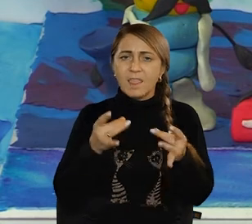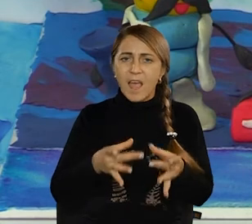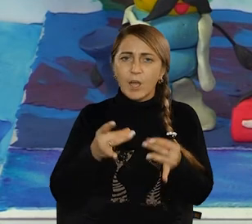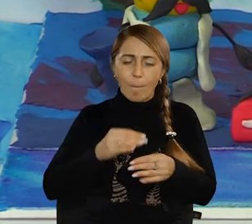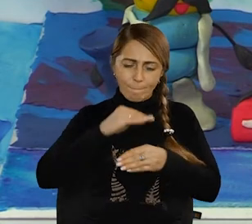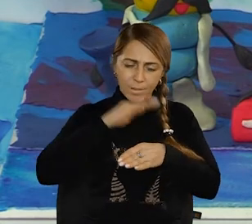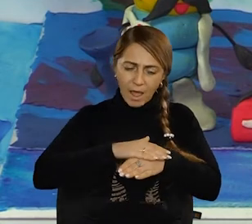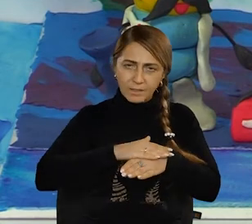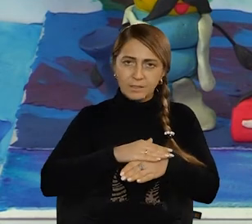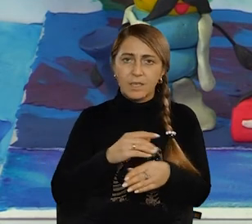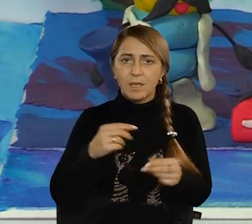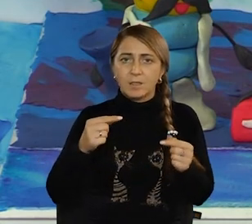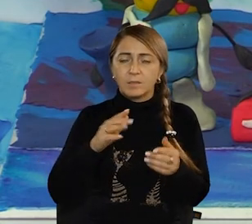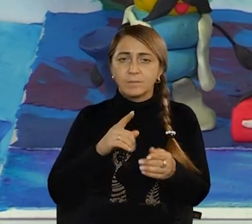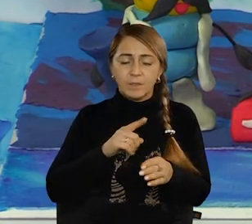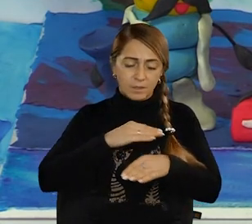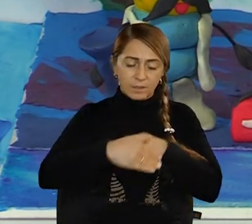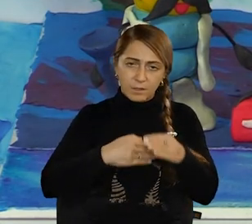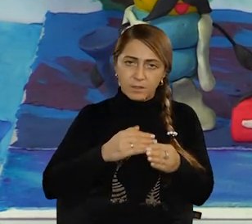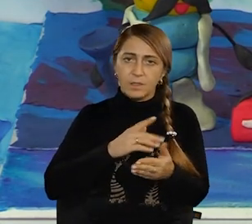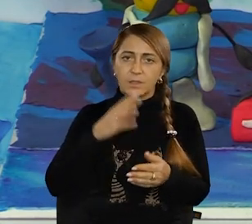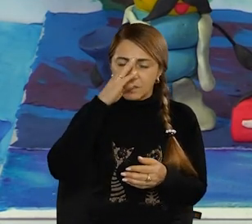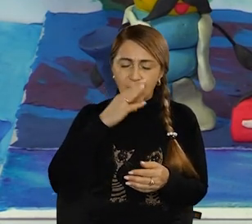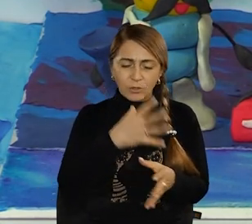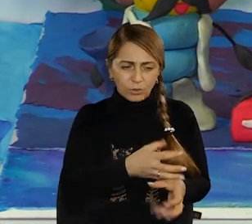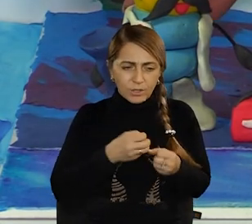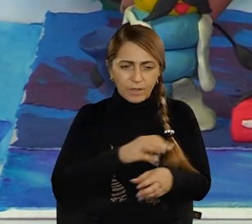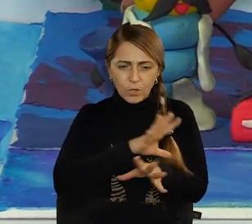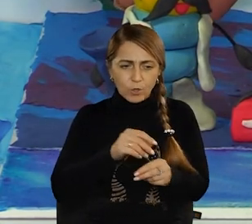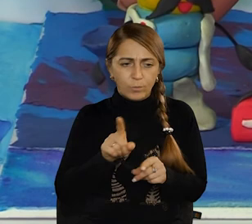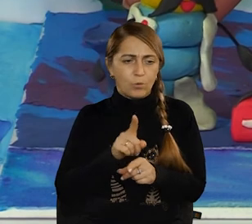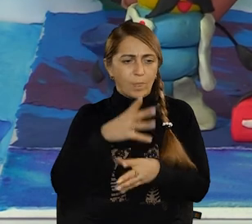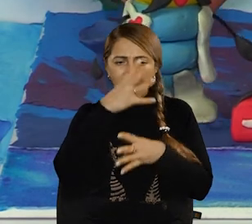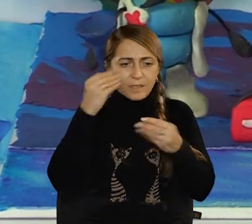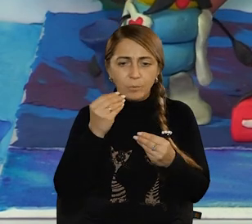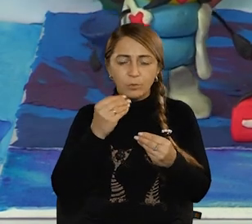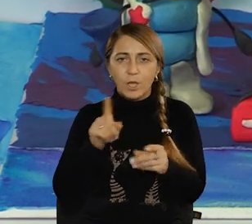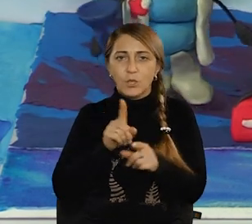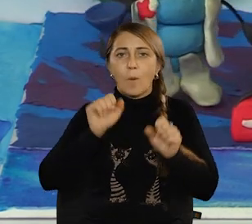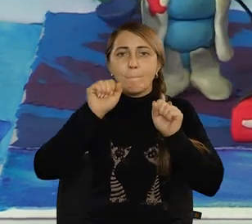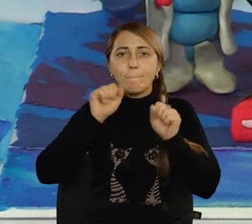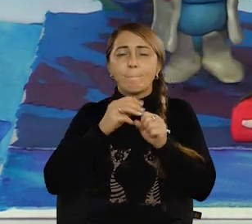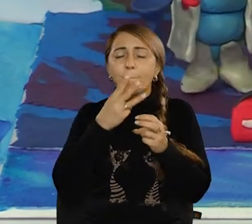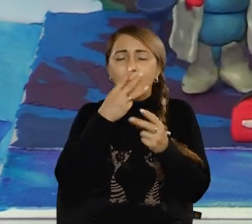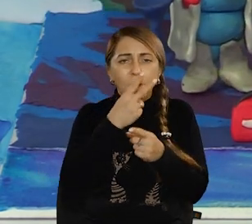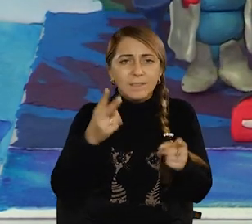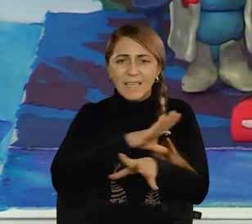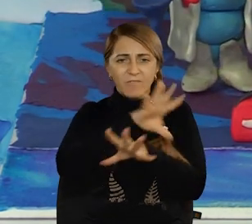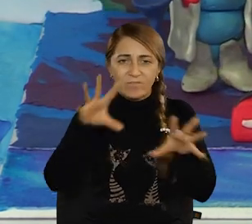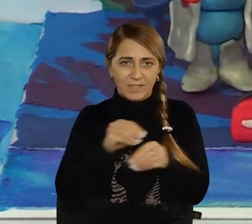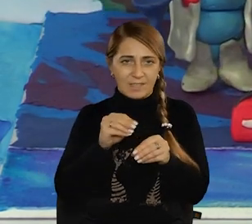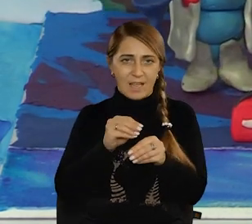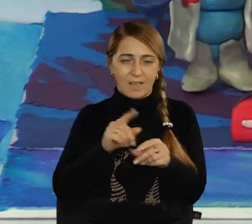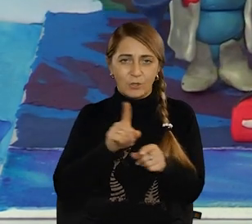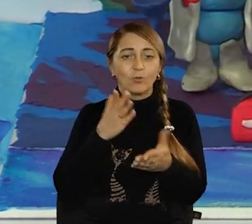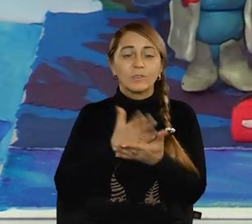лейкопластир, бактерицидний пластир. Тато діставав усе, щоб нічого не забути і щоб максимально ознайомити нас зі